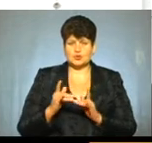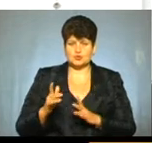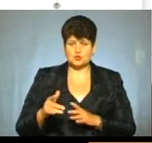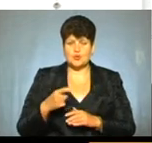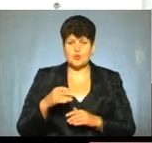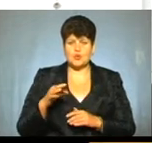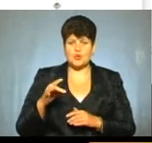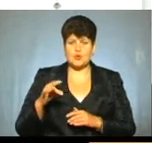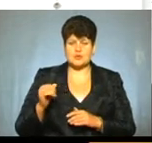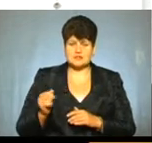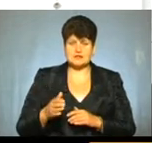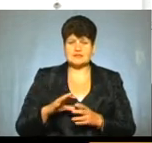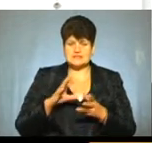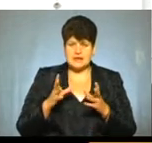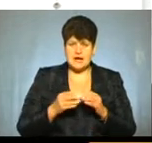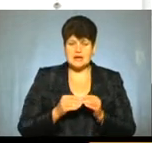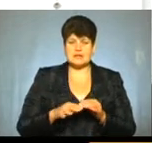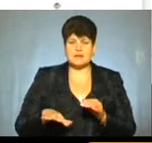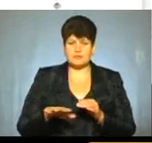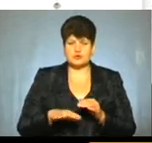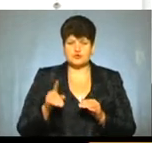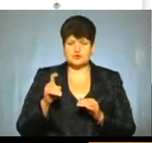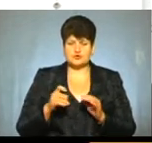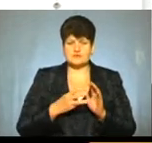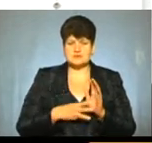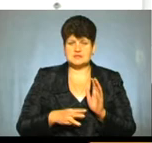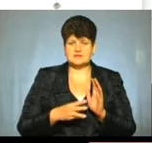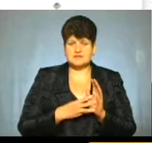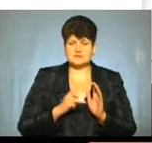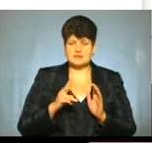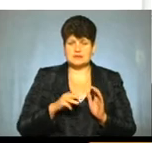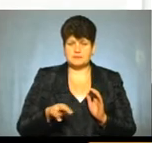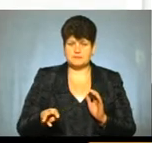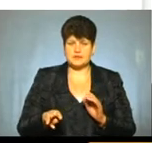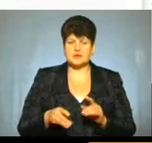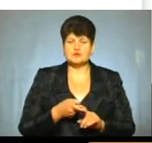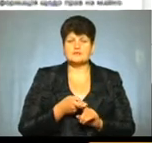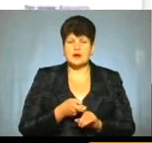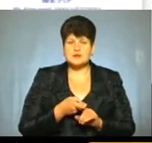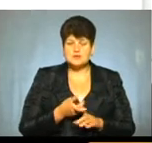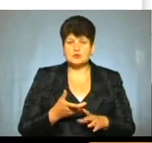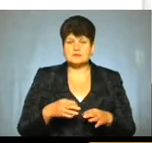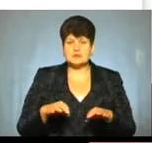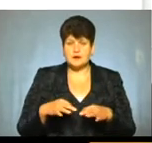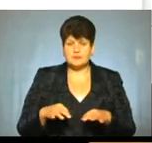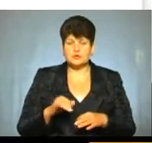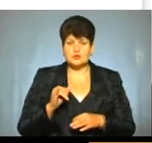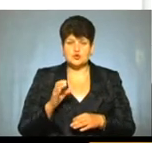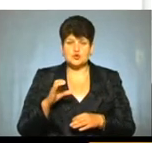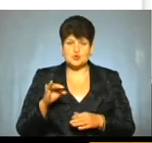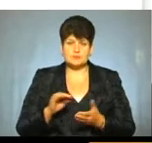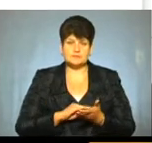гуртожитку в Хоросткові. Загальна площа власності – 178 квадратних метрів. Стосовно транспортного засобу, то Ігор